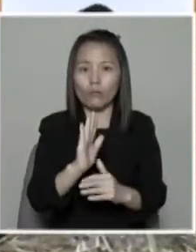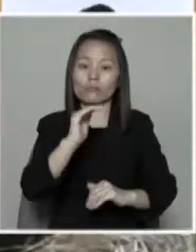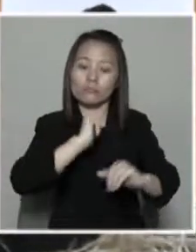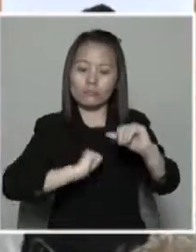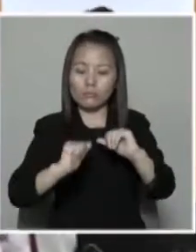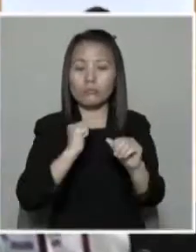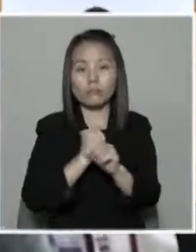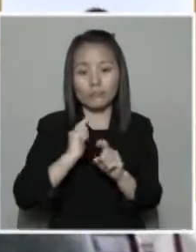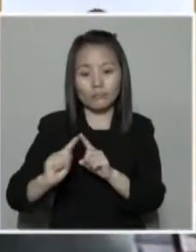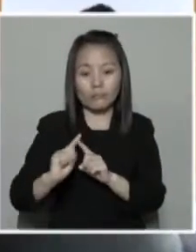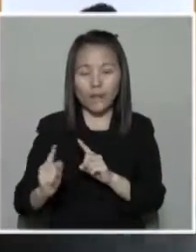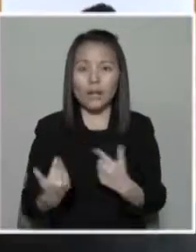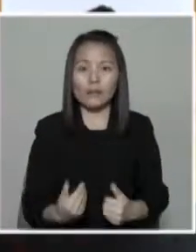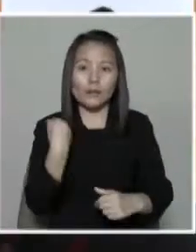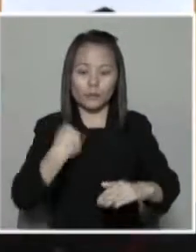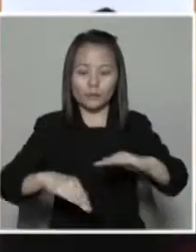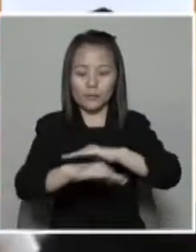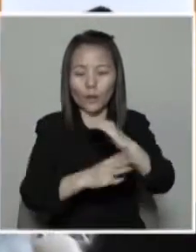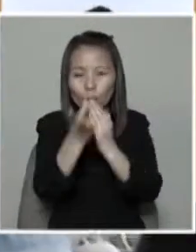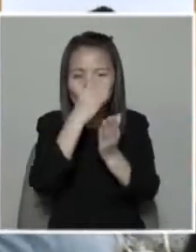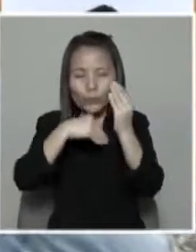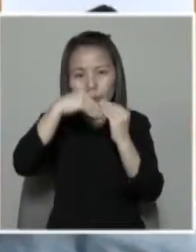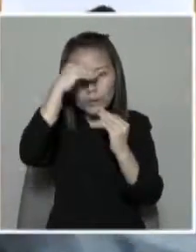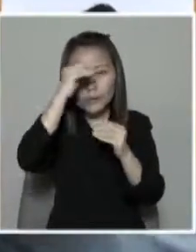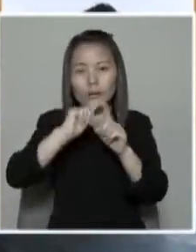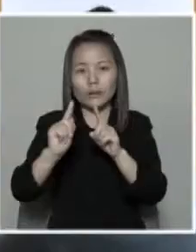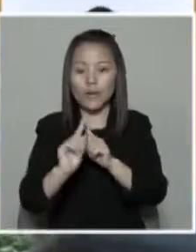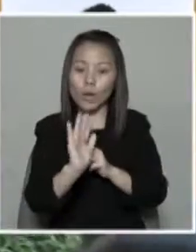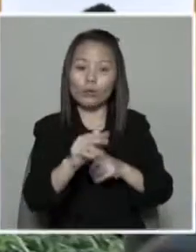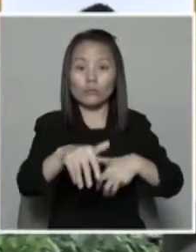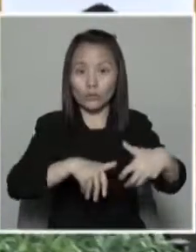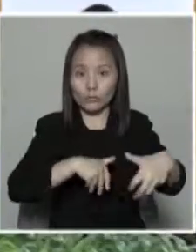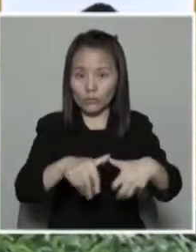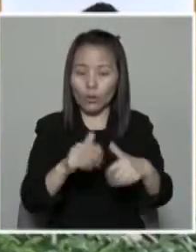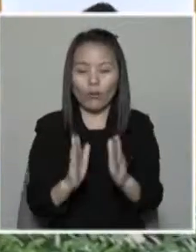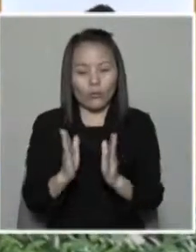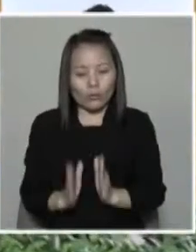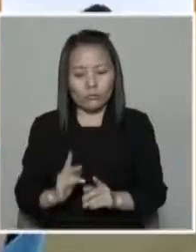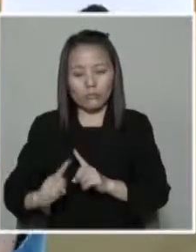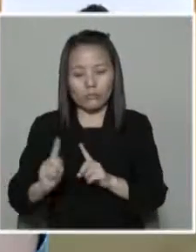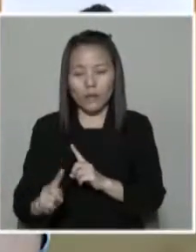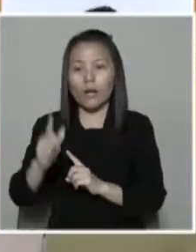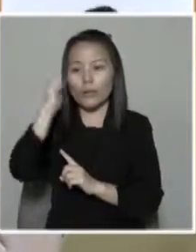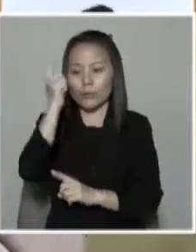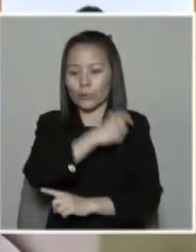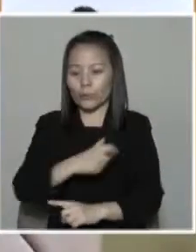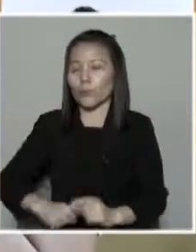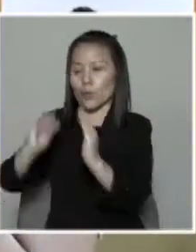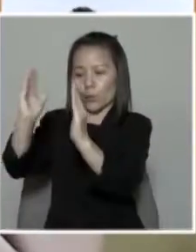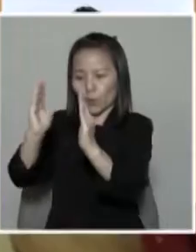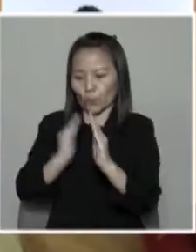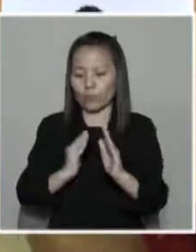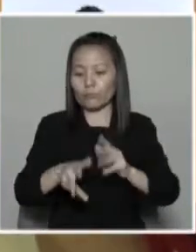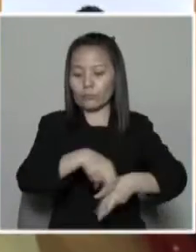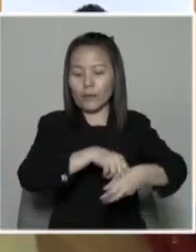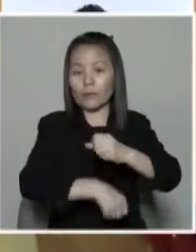จะไปดูฐานการเรียนรู้ต้นแบบของชุมชนของบุคคลที่น้อมนำแนวพระราชดำรินี้ไปประยุกต์ใช้ในวิถีชี